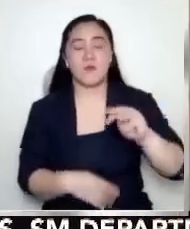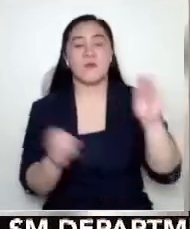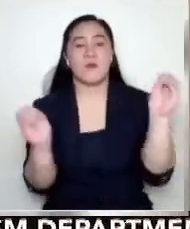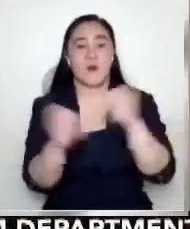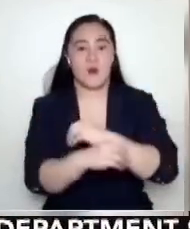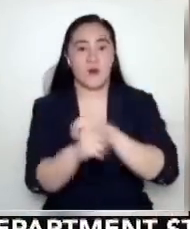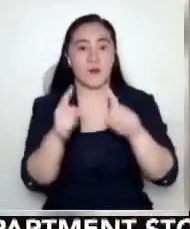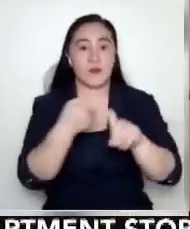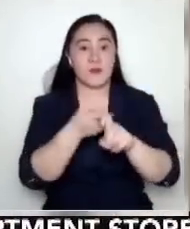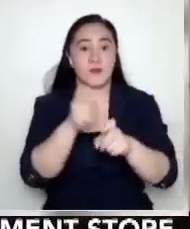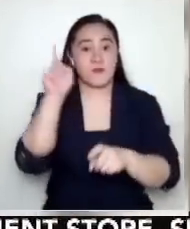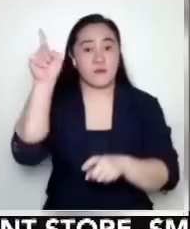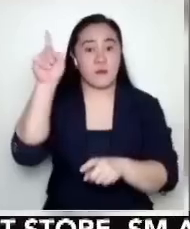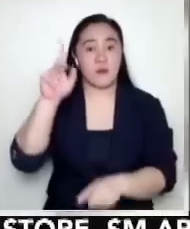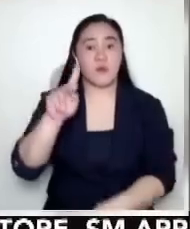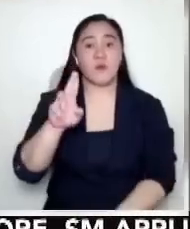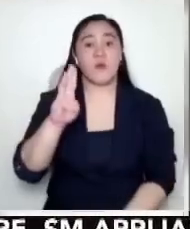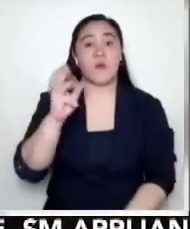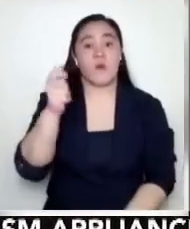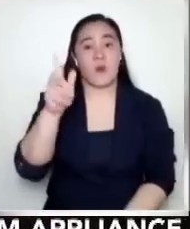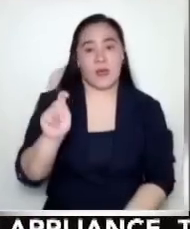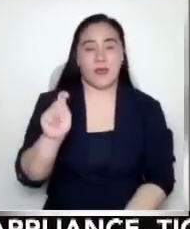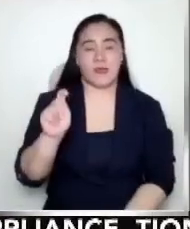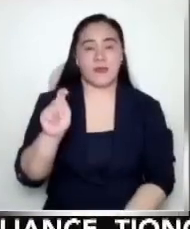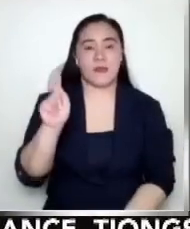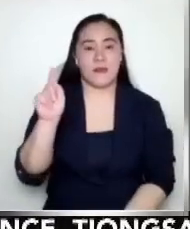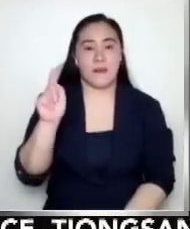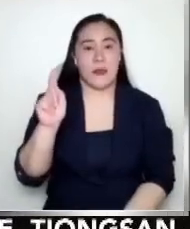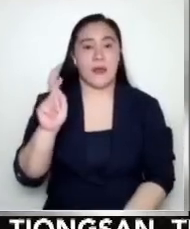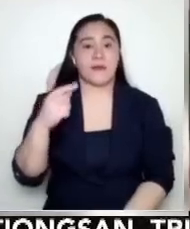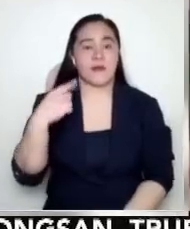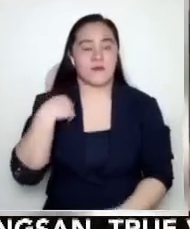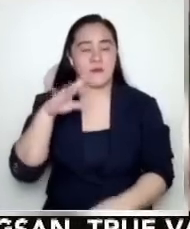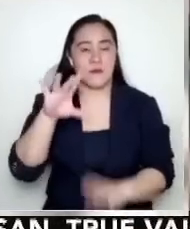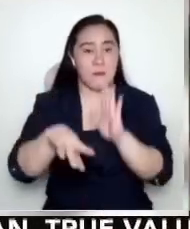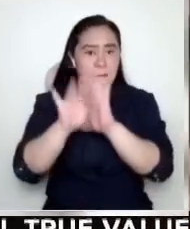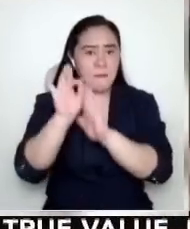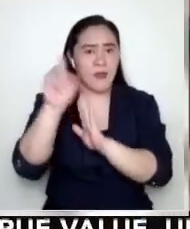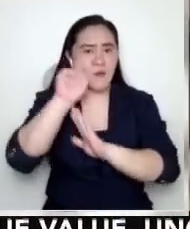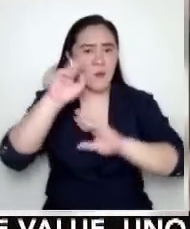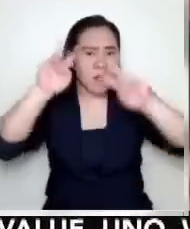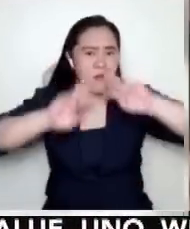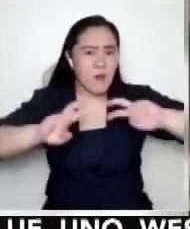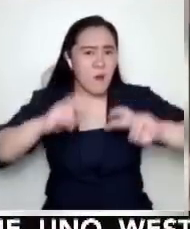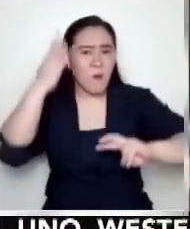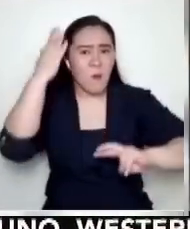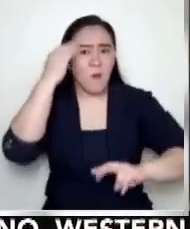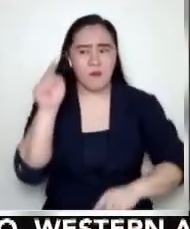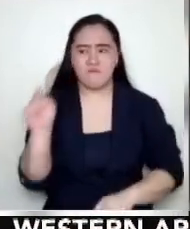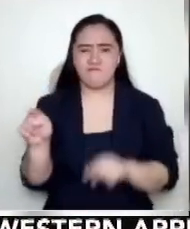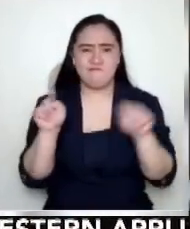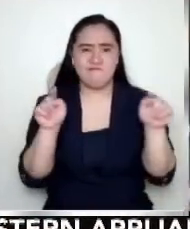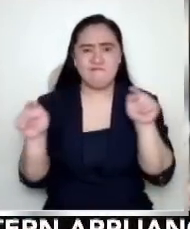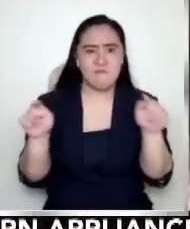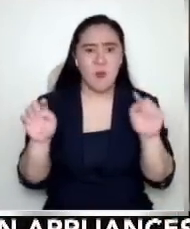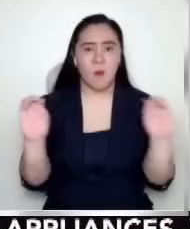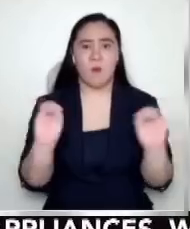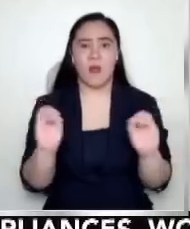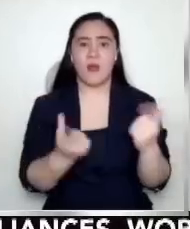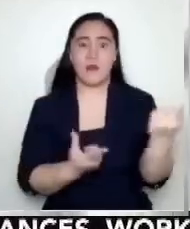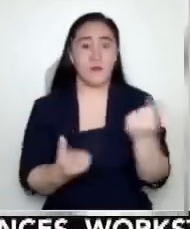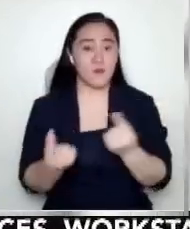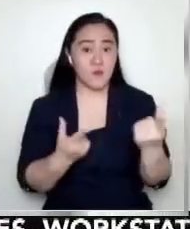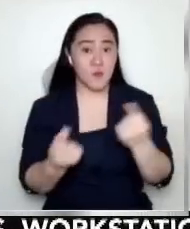Kuwait. Isa sa mga aalamin sa investigasyon ay kung bakit hindi umaksyon ang 2 recruitment agency gayong nakapagsumbong pa